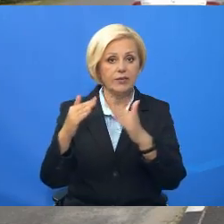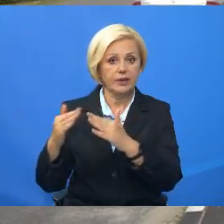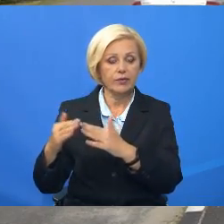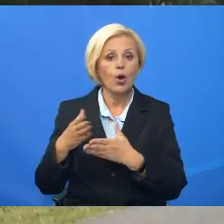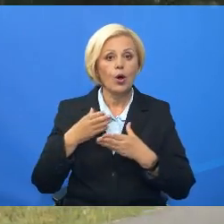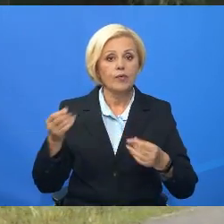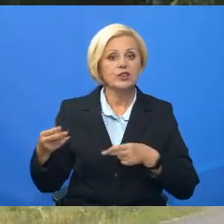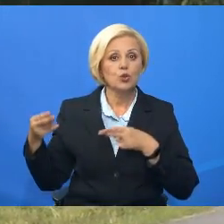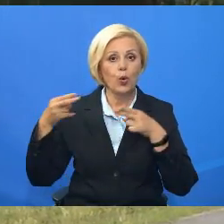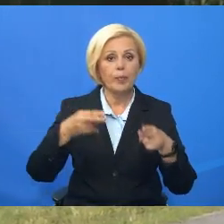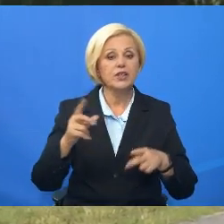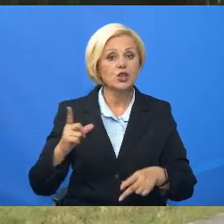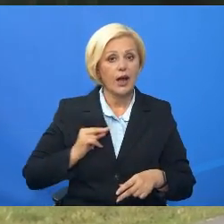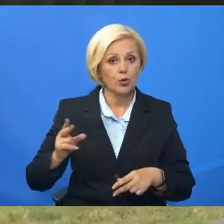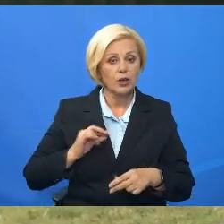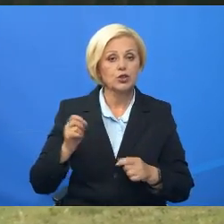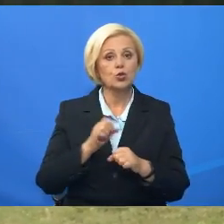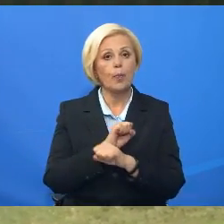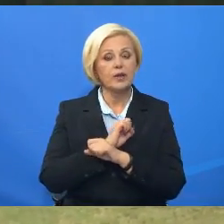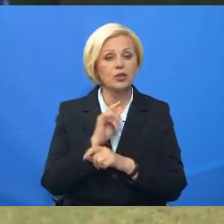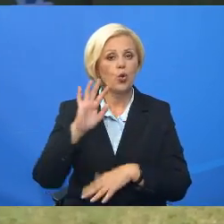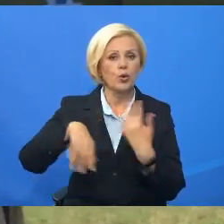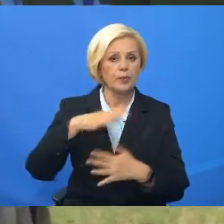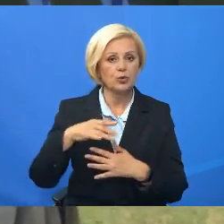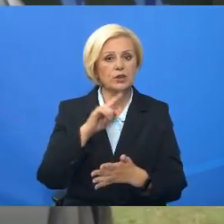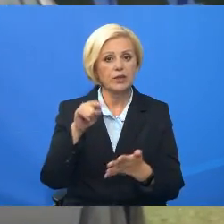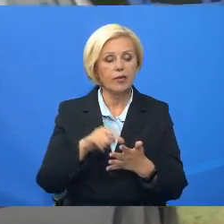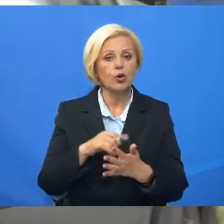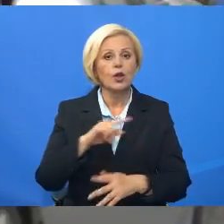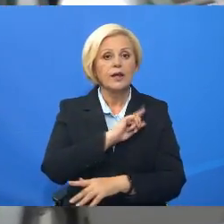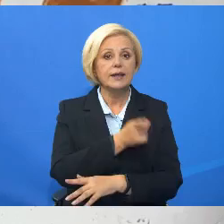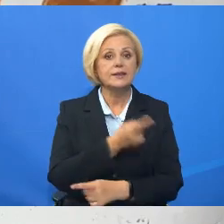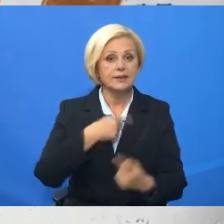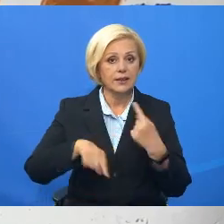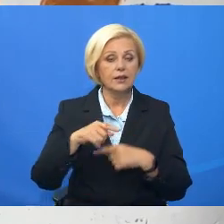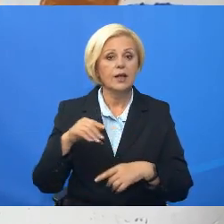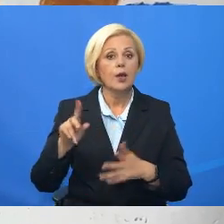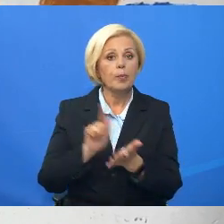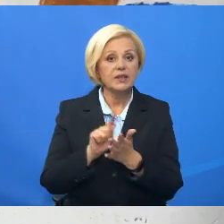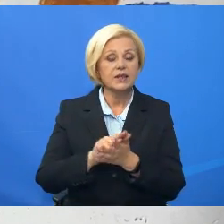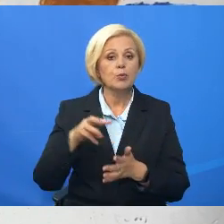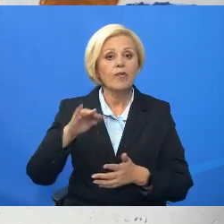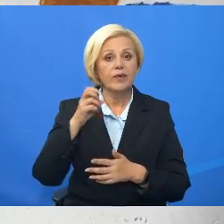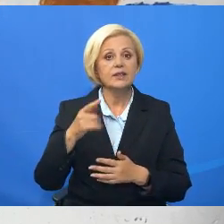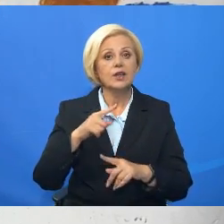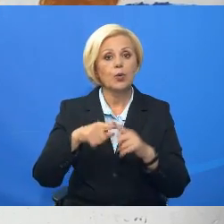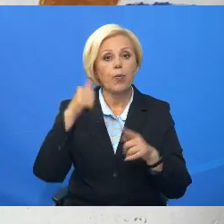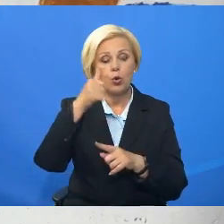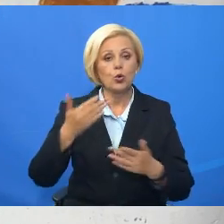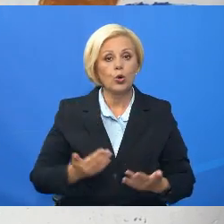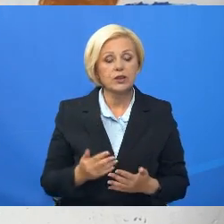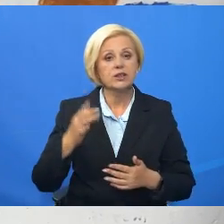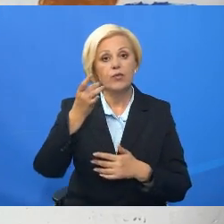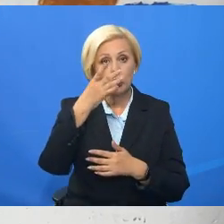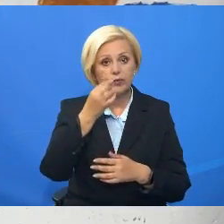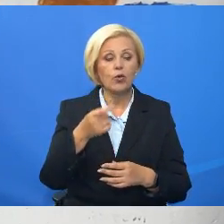сюды цягнуцца дачнікі, каб адпачыць ад мітуслівага горада і аднавіць сілы. Пенсіянерка Марыя Фіцнер паўгода жыве ў Гродне, столькі ж